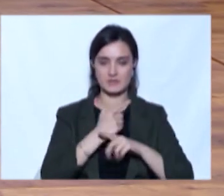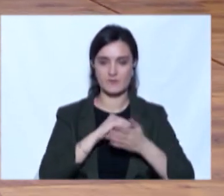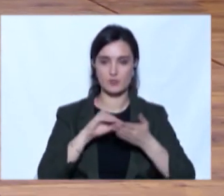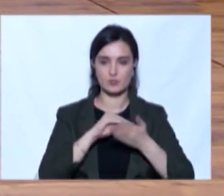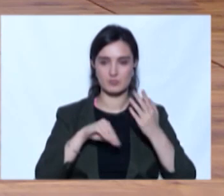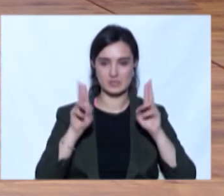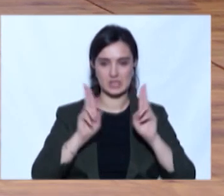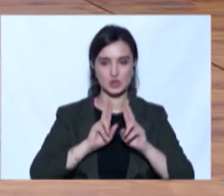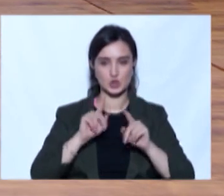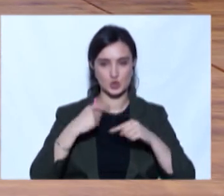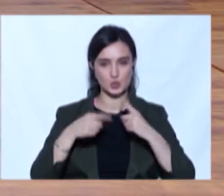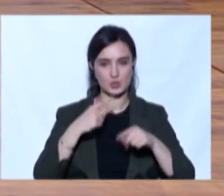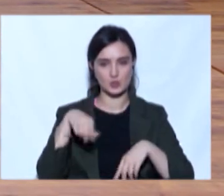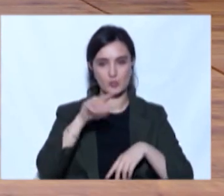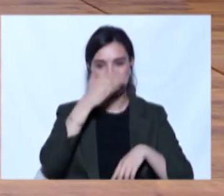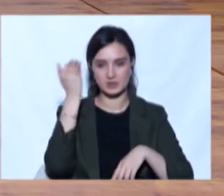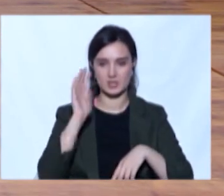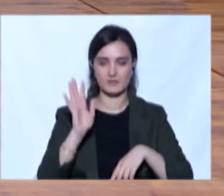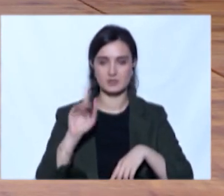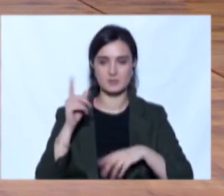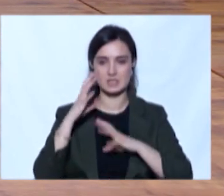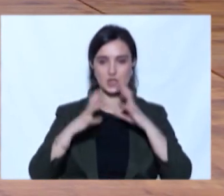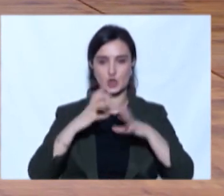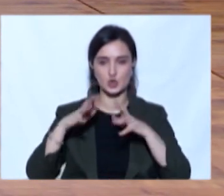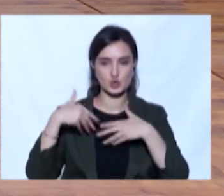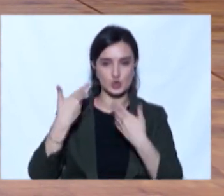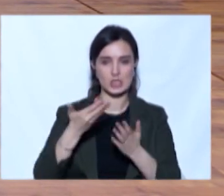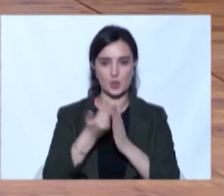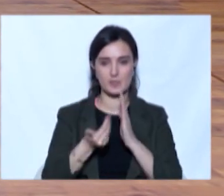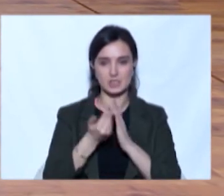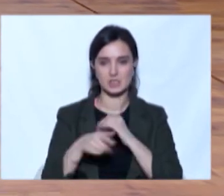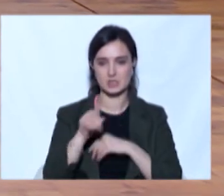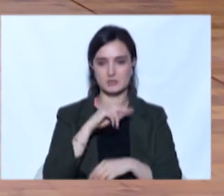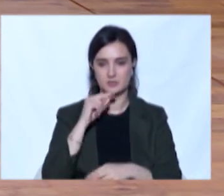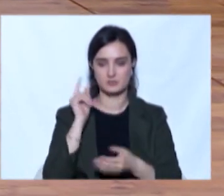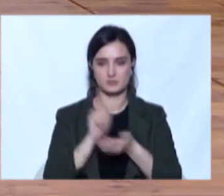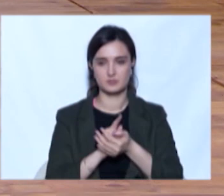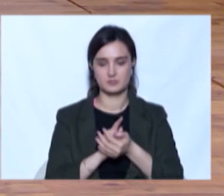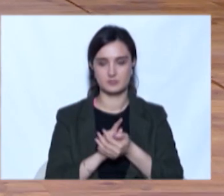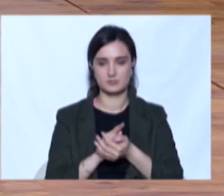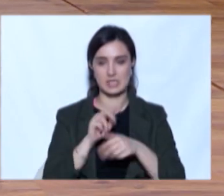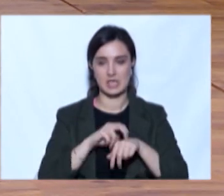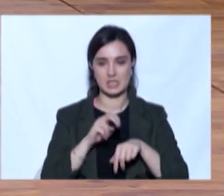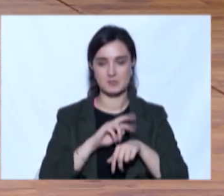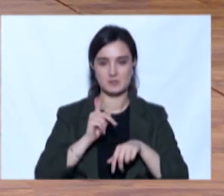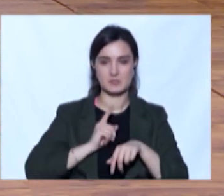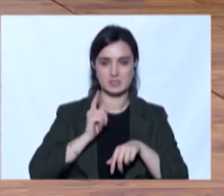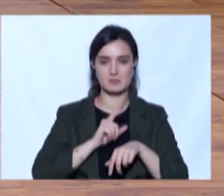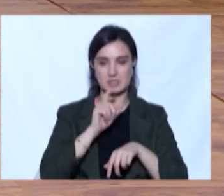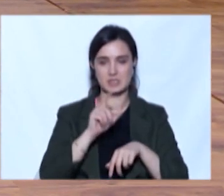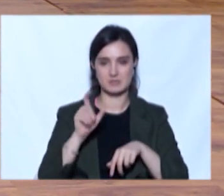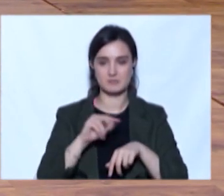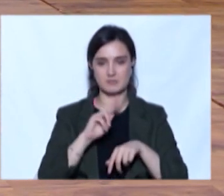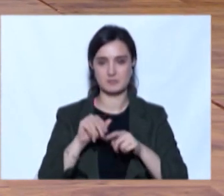გავიმეორებ ტრადიციულად, რომ არ დაგვავიწყდეს აი ამ რჩევების გათვალისწინება, რომელსაც გვაძლევენ ექიმები და სპეციალისტები და